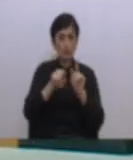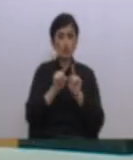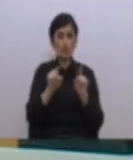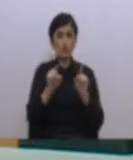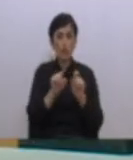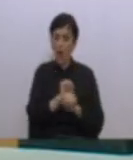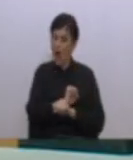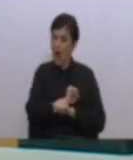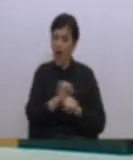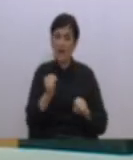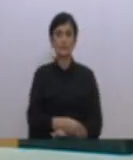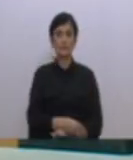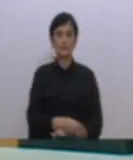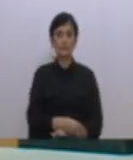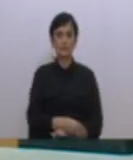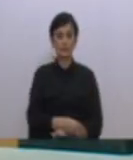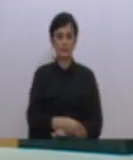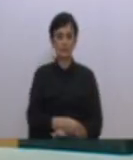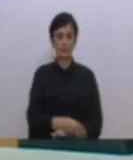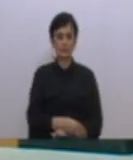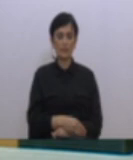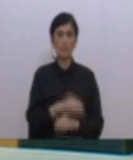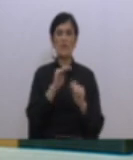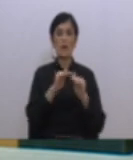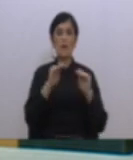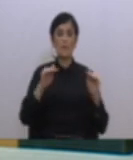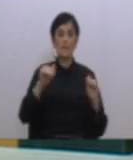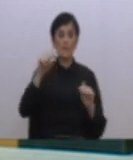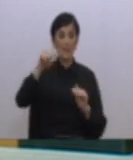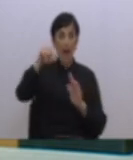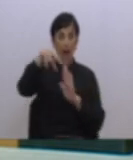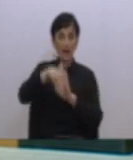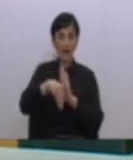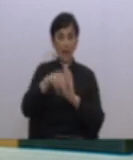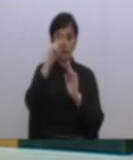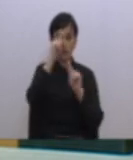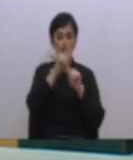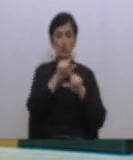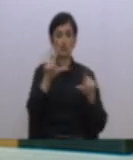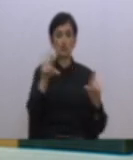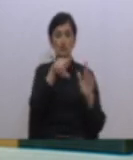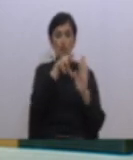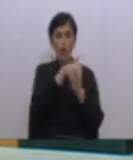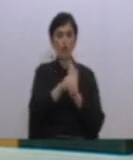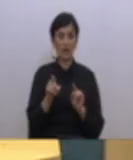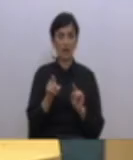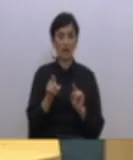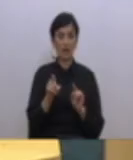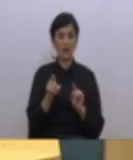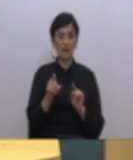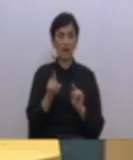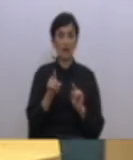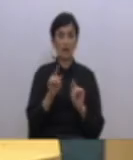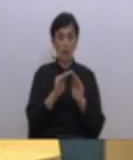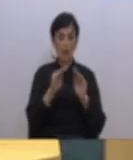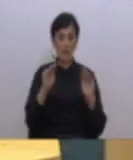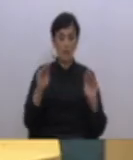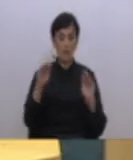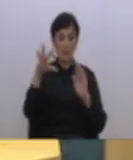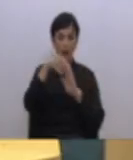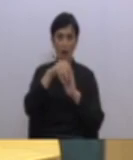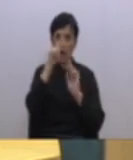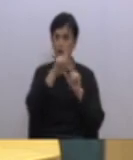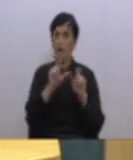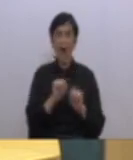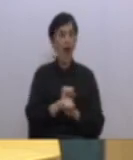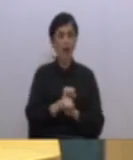შეიძლება, კატასტროფაა ეს. ბაღებში და სკოლებში მიმდინარეობს პროპაგანდა. ბაღებში და სკოლებში არ